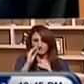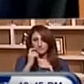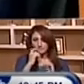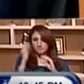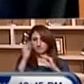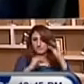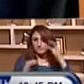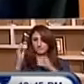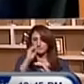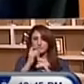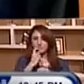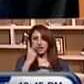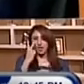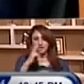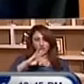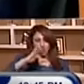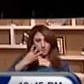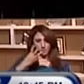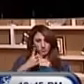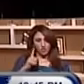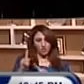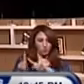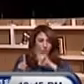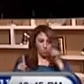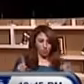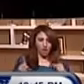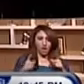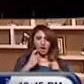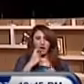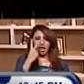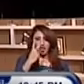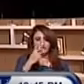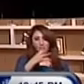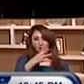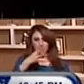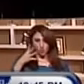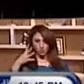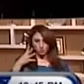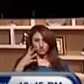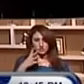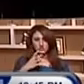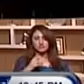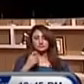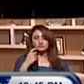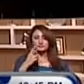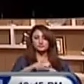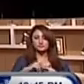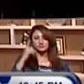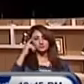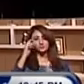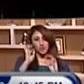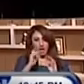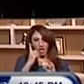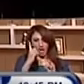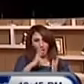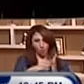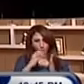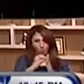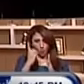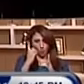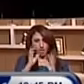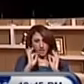الخطه من 2014 زي قلت لحد 2024 فيها مجموعه من الخطوات. اول خطوه